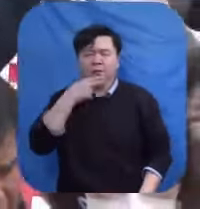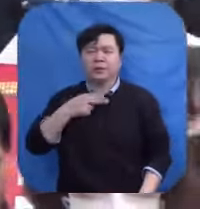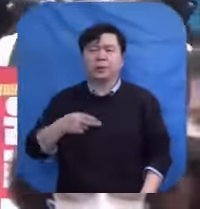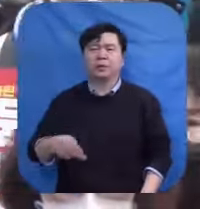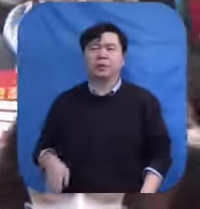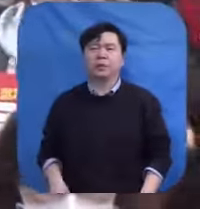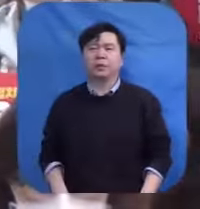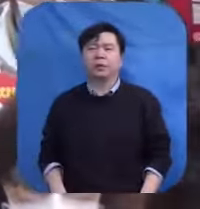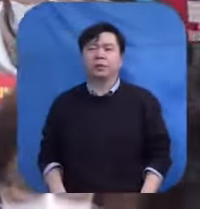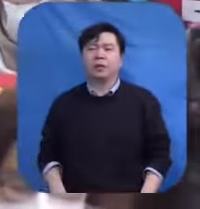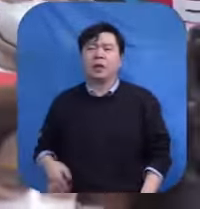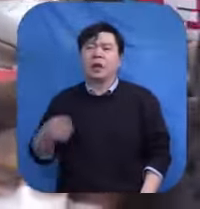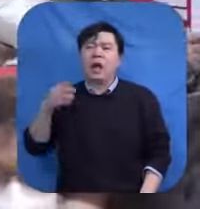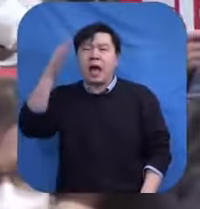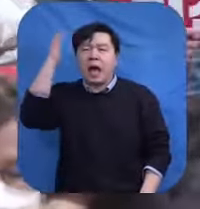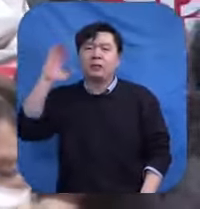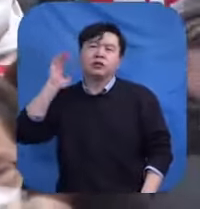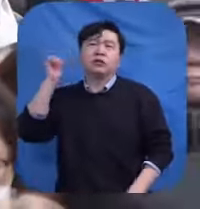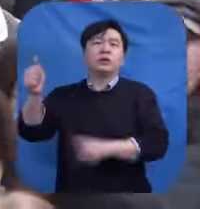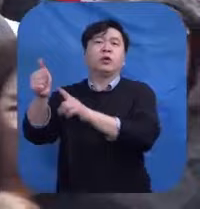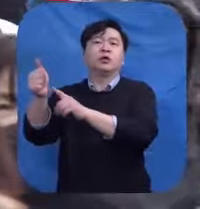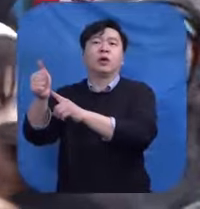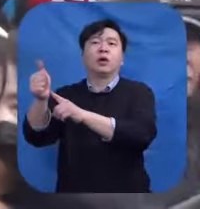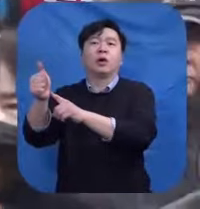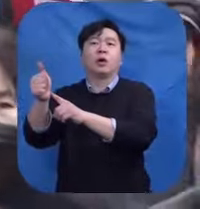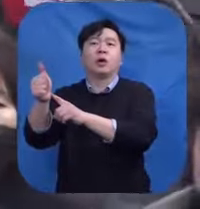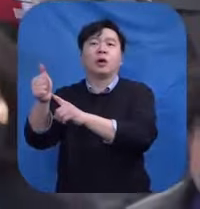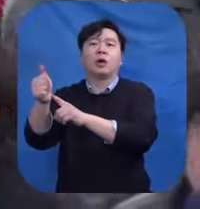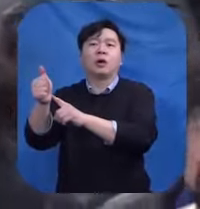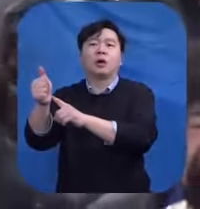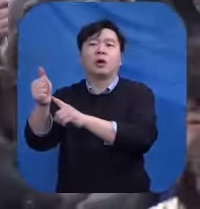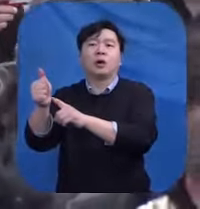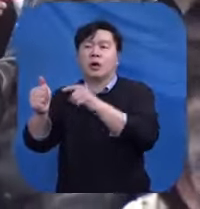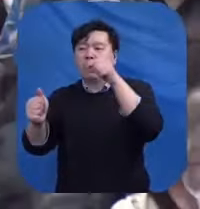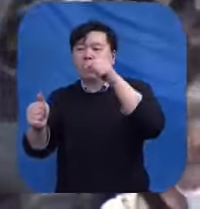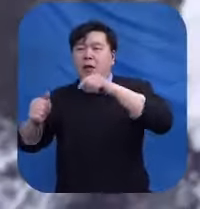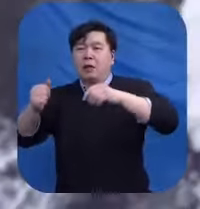아닙니다. 우리나라 대통령은 누구의 말을 들어야 합니까?